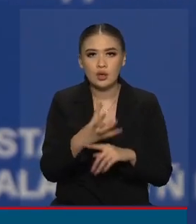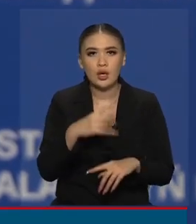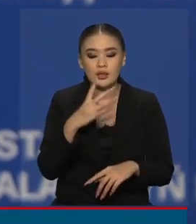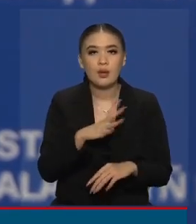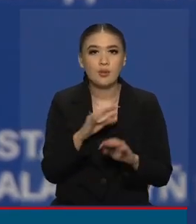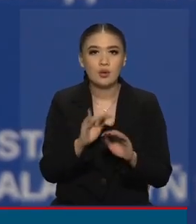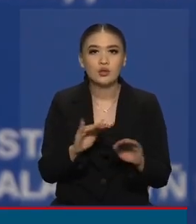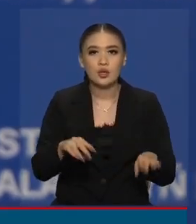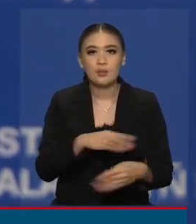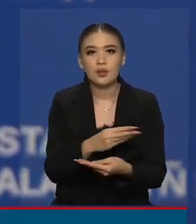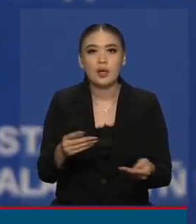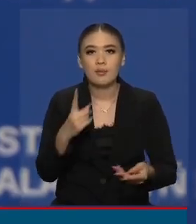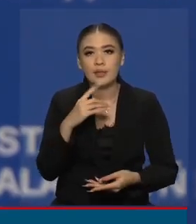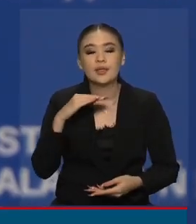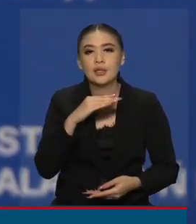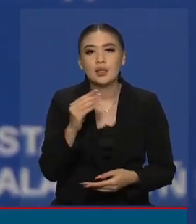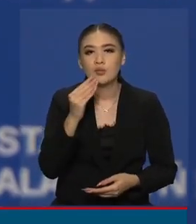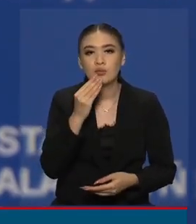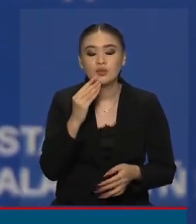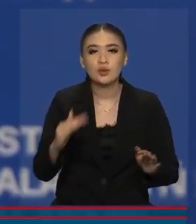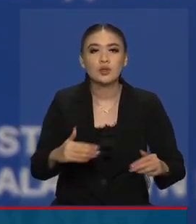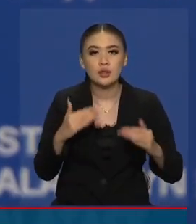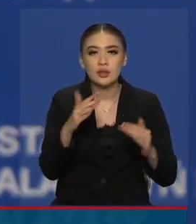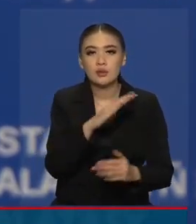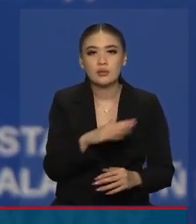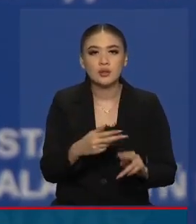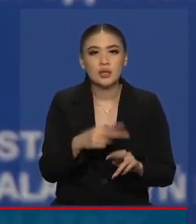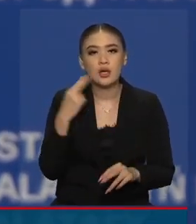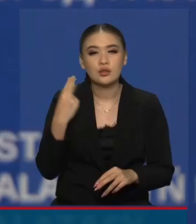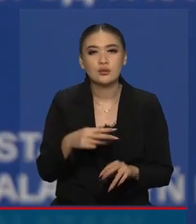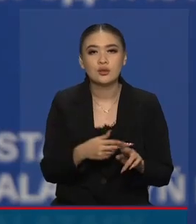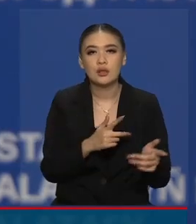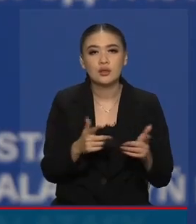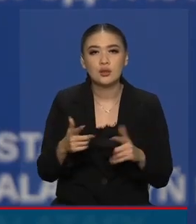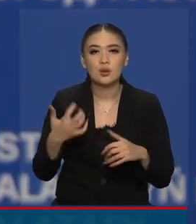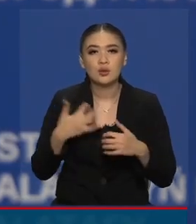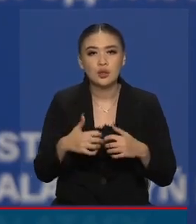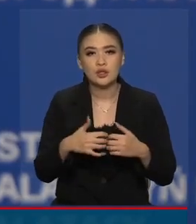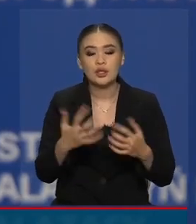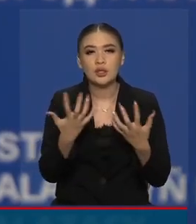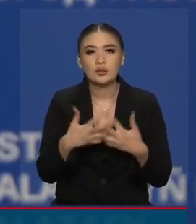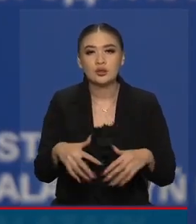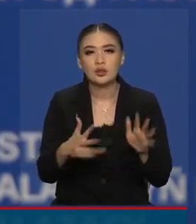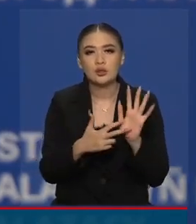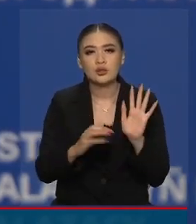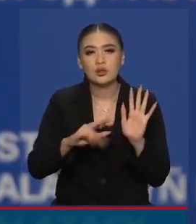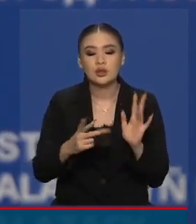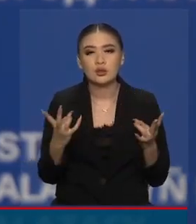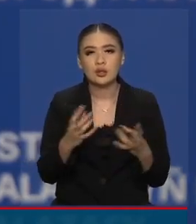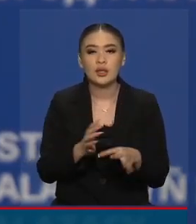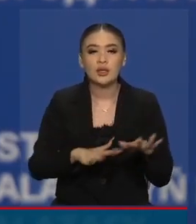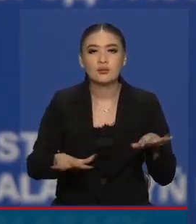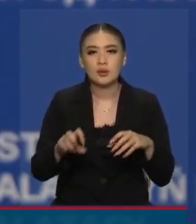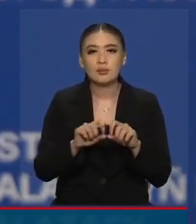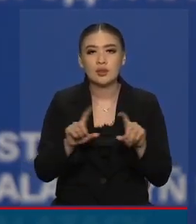оқушыларға берілетін бір реттік тамақ құны көтерілетін емес. Сапалы ас мәзірін дайындауға орташа есеппен 800 теңге қажет. Еліміздегі барлық